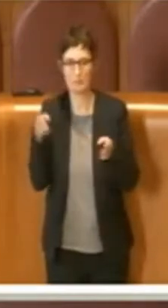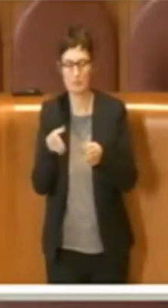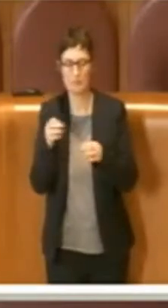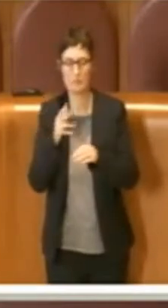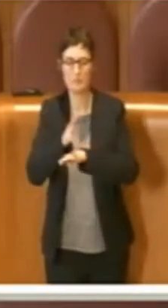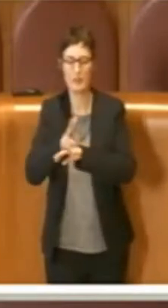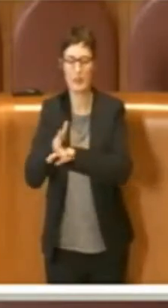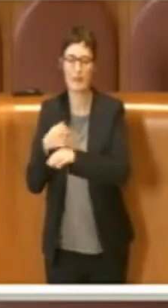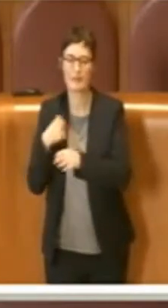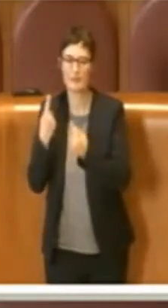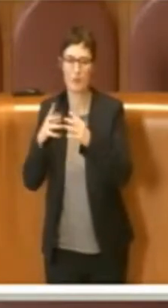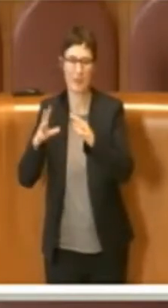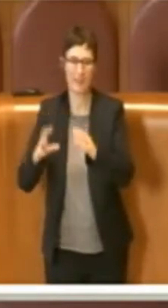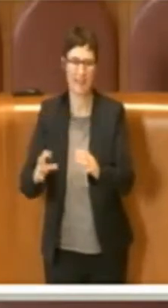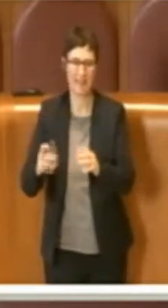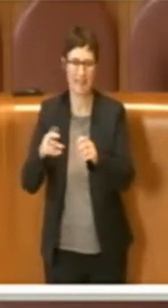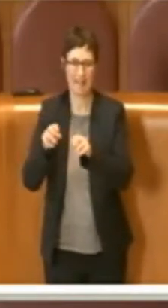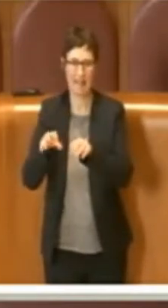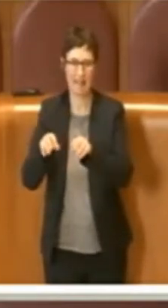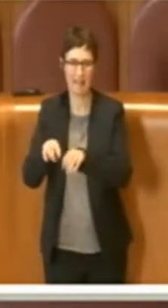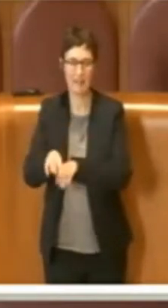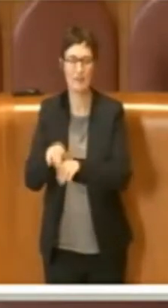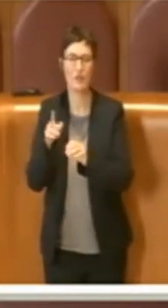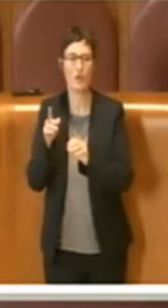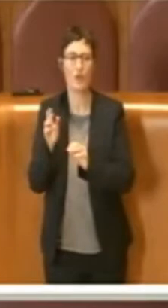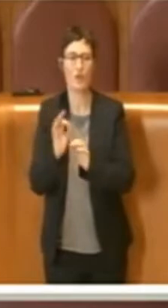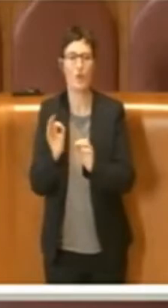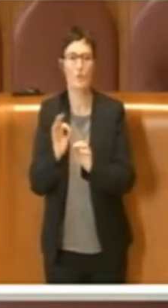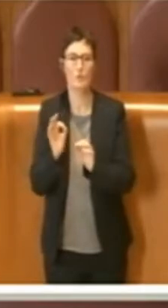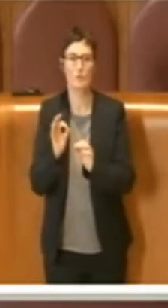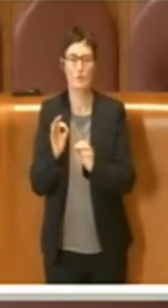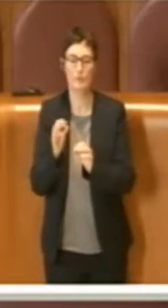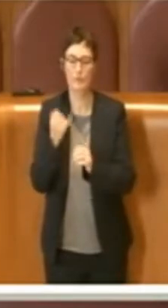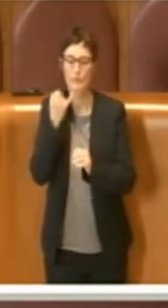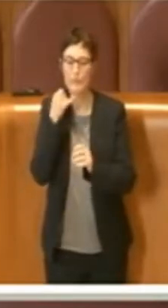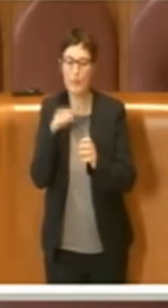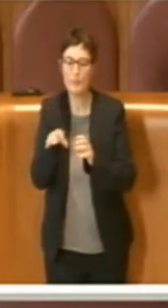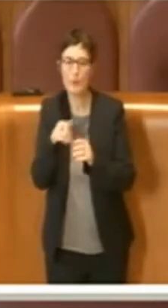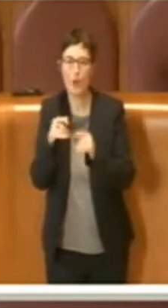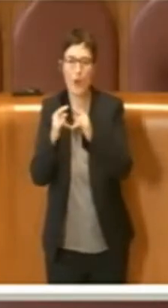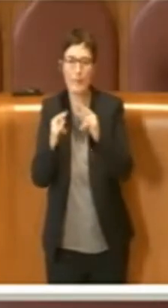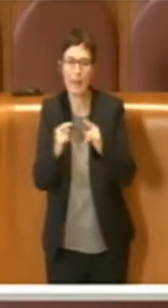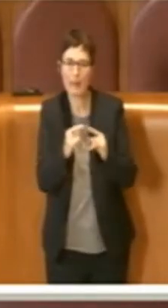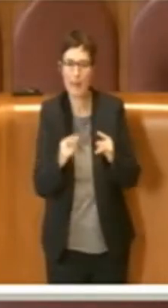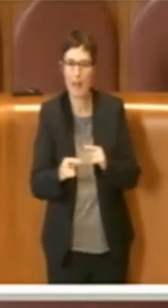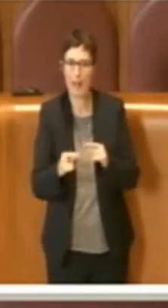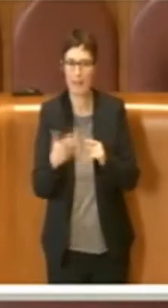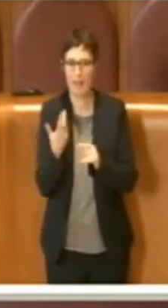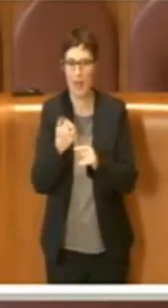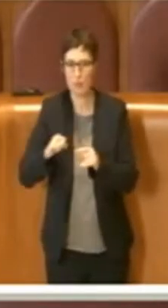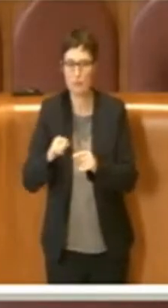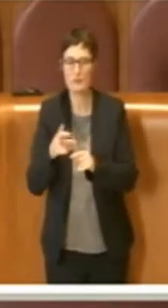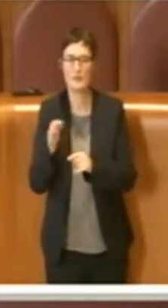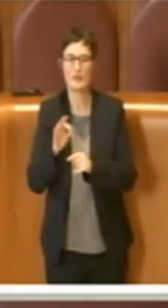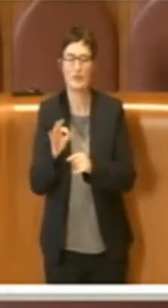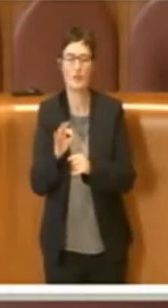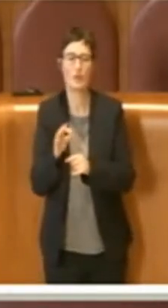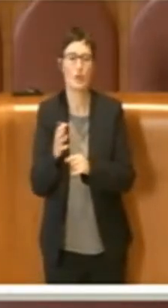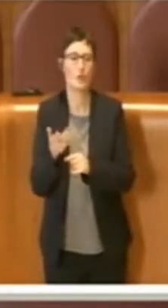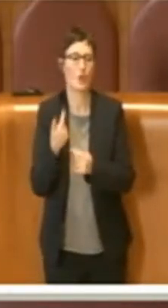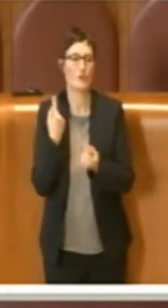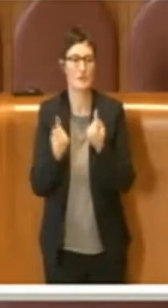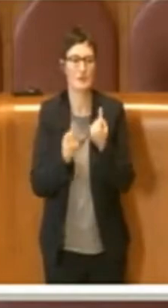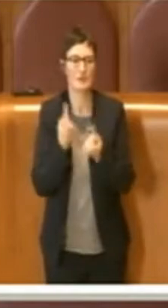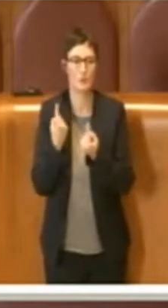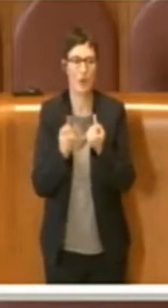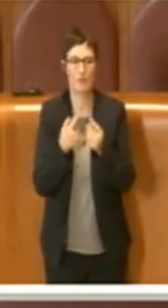sulle azioni di degrado e anche su piccoli mercatini abusivi o comunque situazioni illecite all'interno del